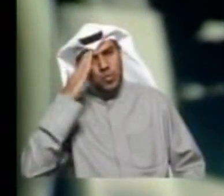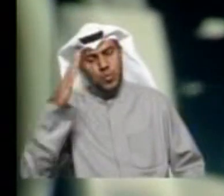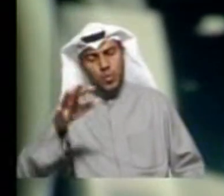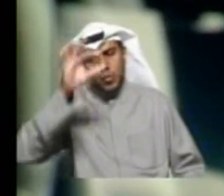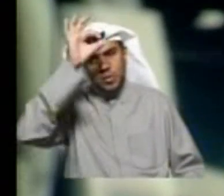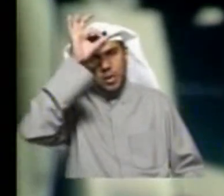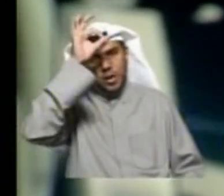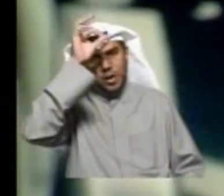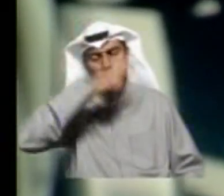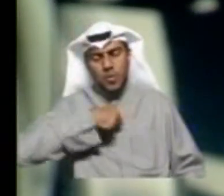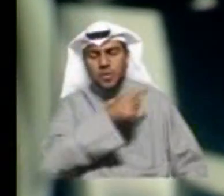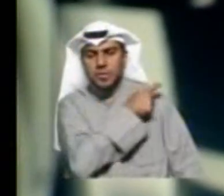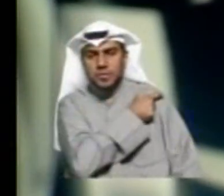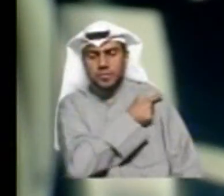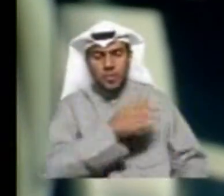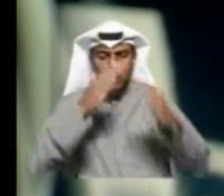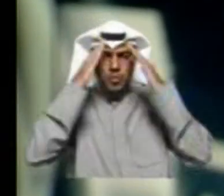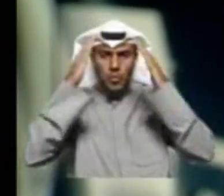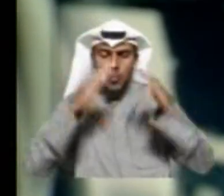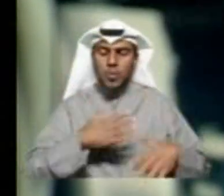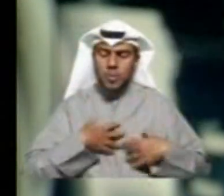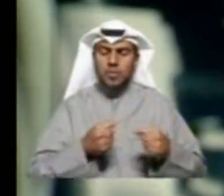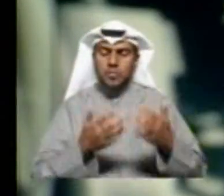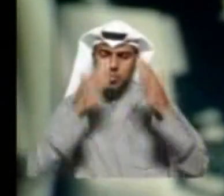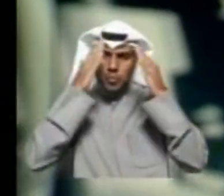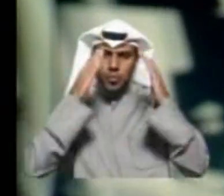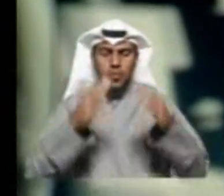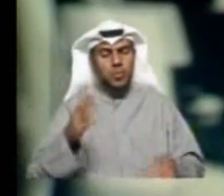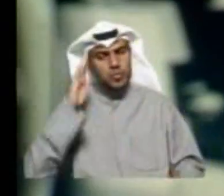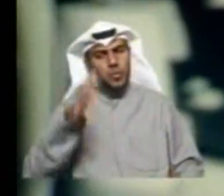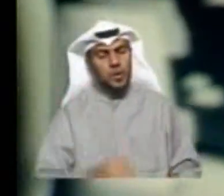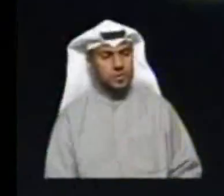لشؤون الإقامة بوزارة الداخلية العميد عبد القادر الشعبان، شكرا لك.